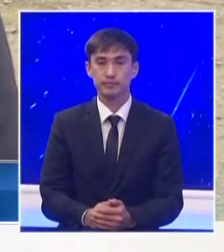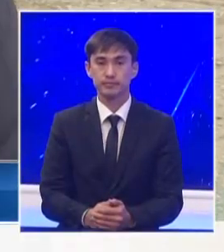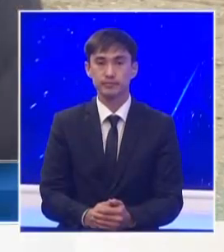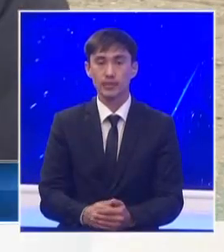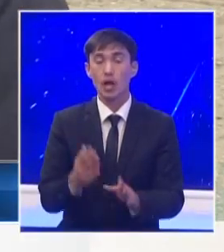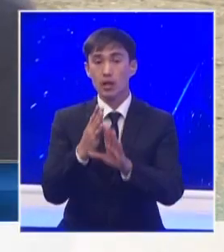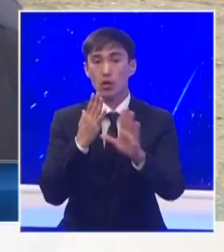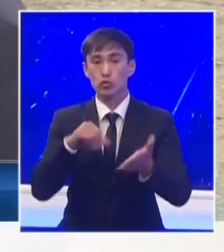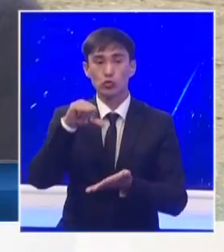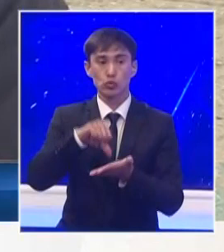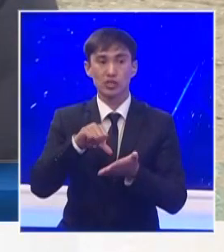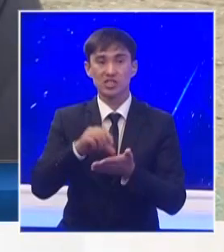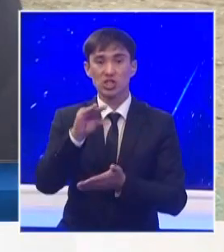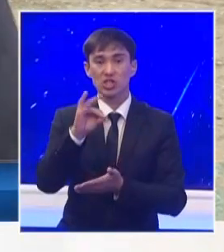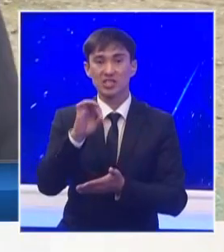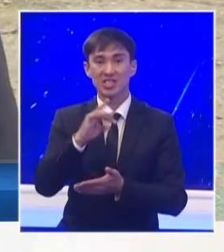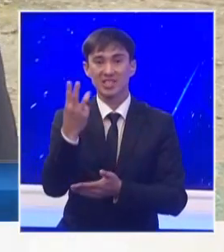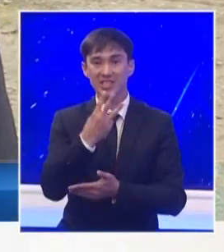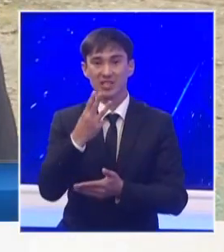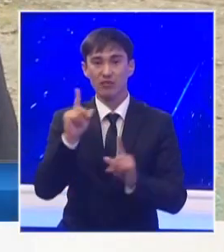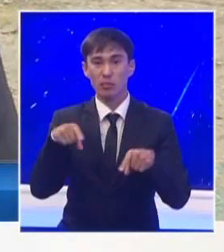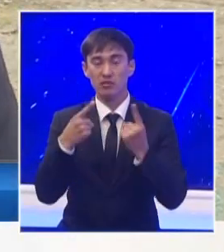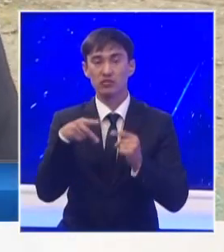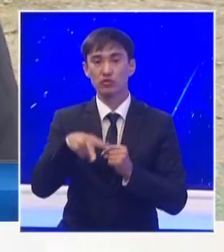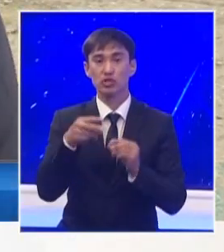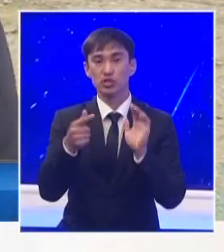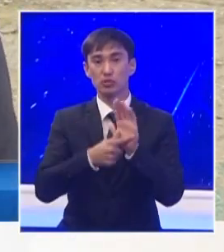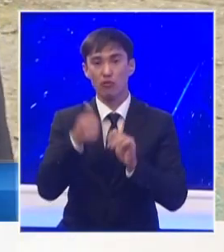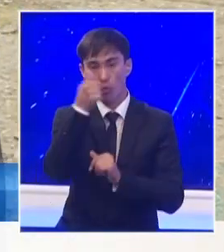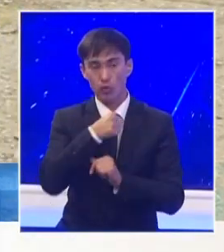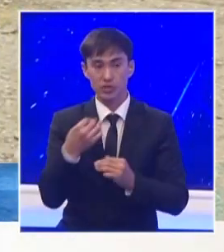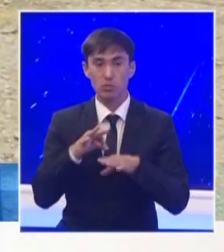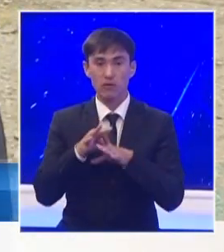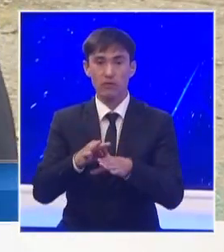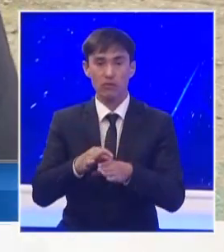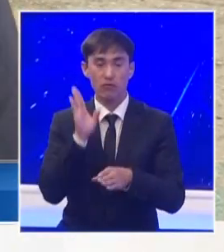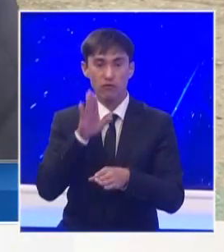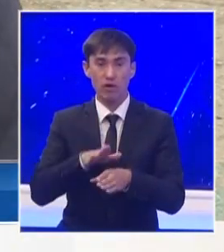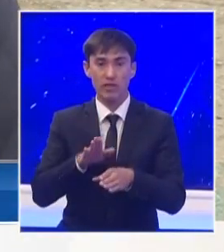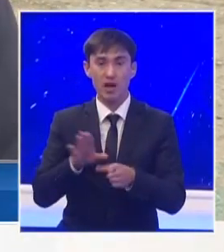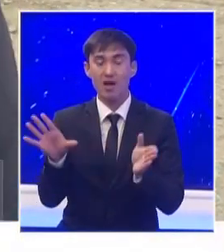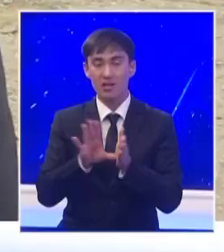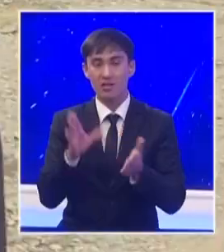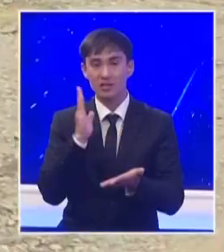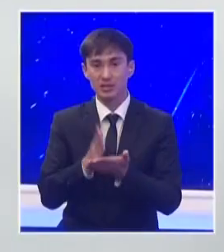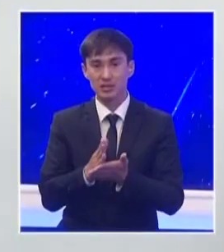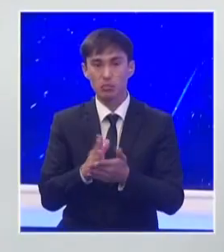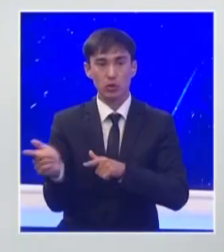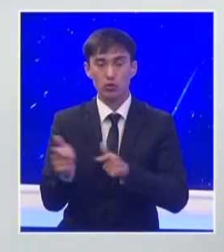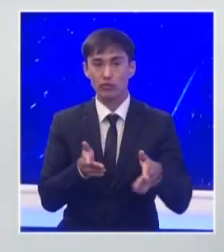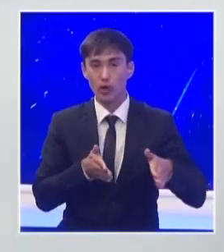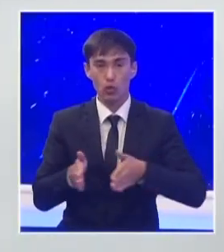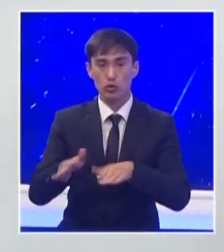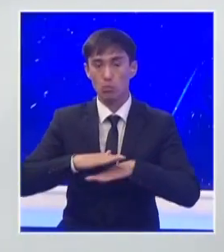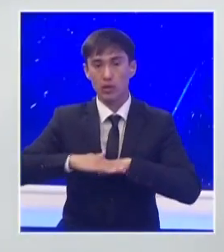На очереди участок «Жастар-3», сформировавшийся еще с 2007 года. Здесь проведено водоснабжение, есть линия электропередач, подготовлено дорожное